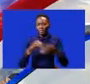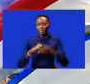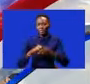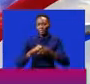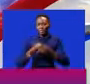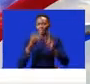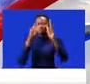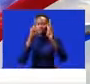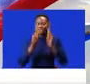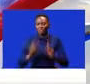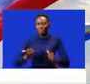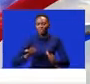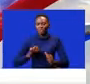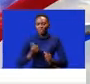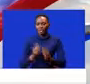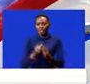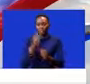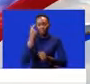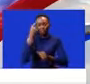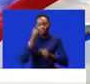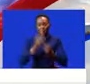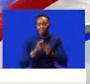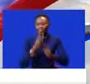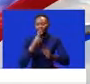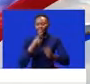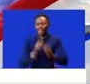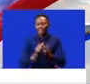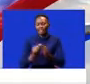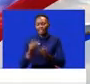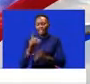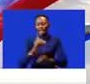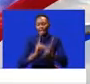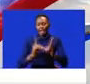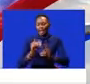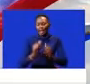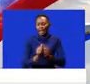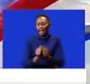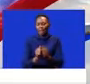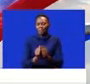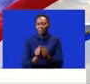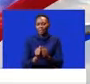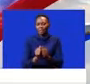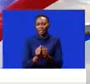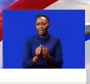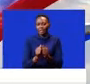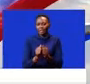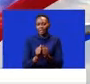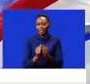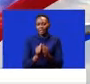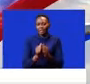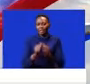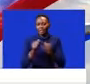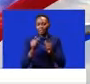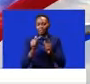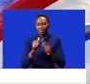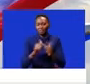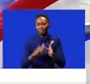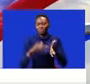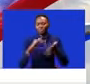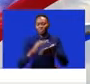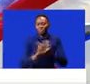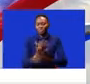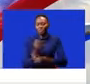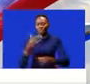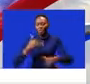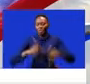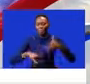e nyasi mago mag Nyanza Region Drama Festival Gala. Ne giromo mano mar nyiso moko kuom tuke mago